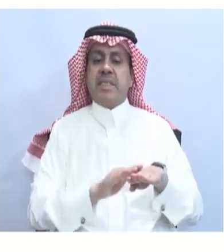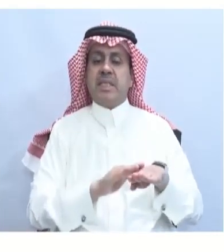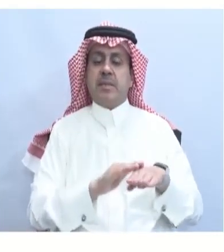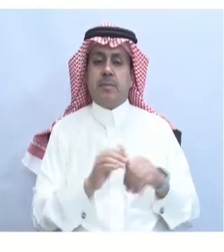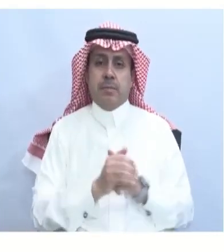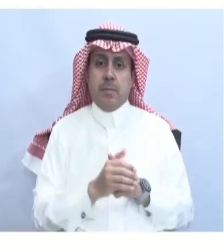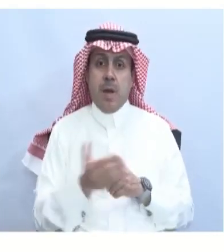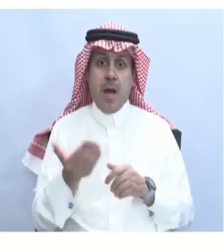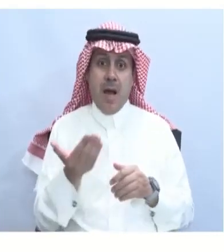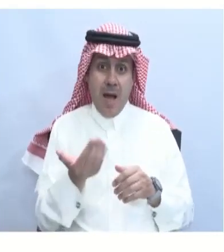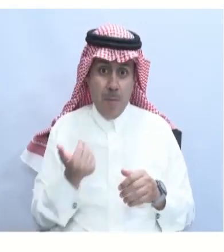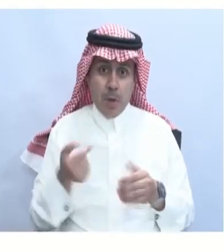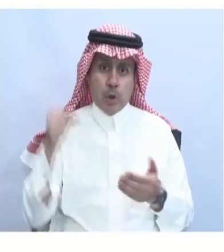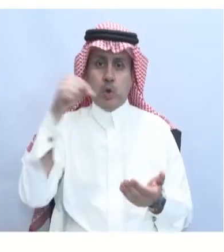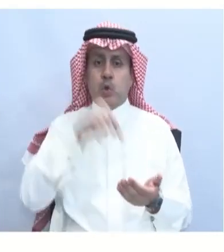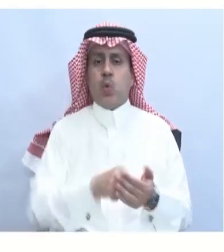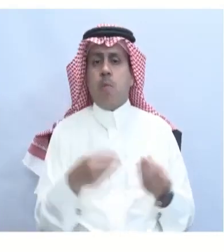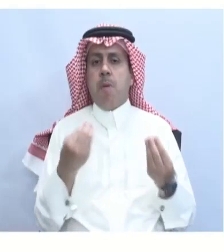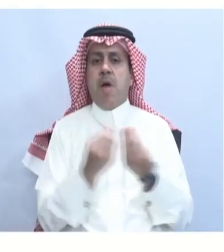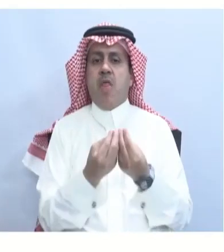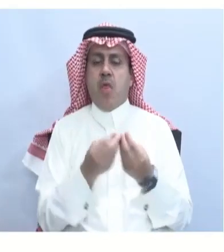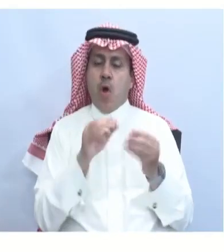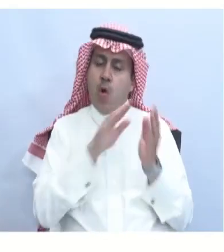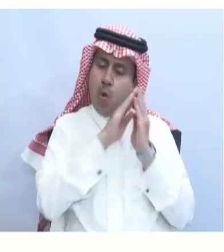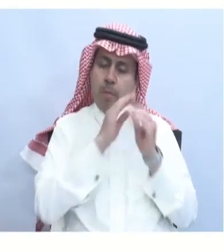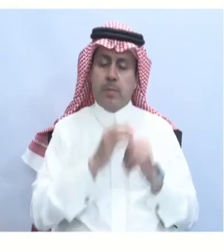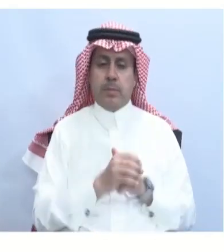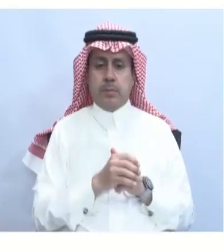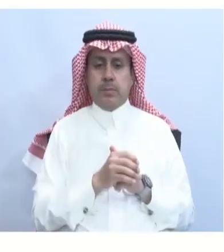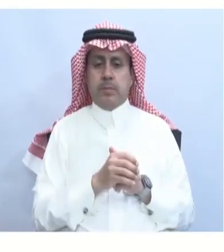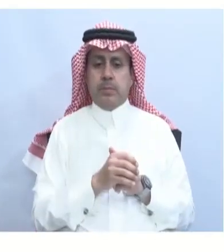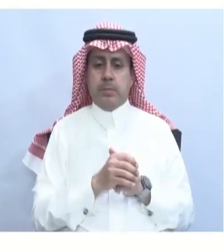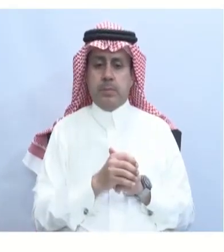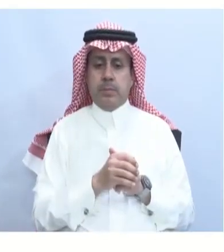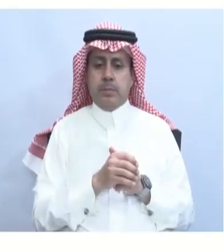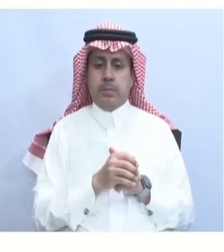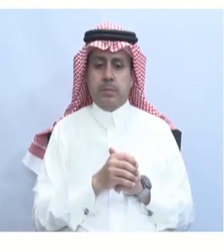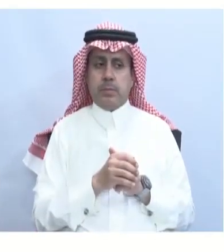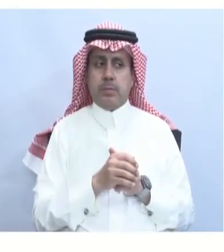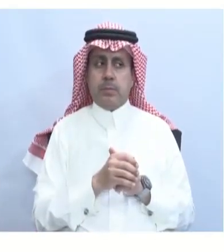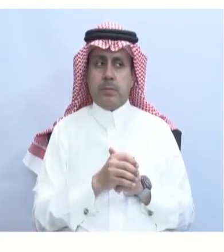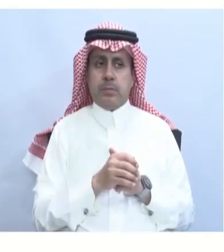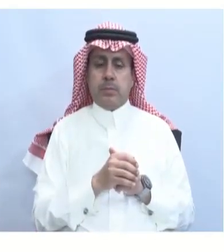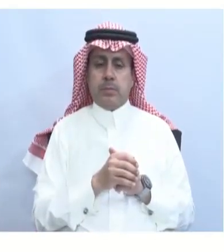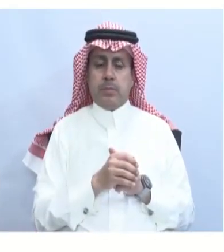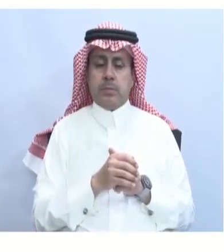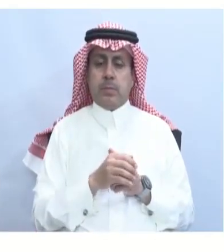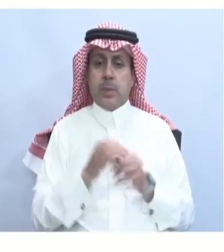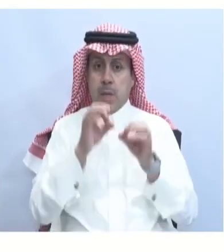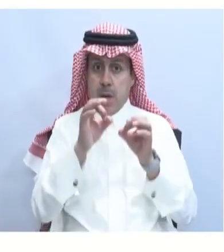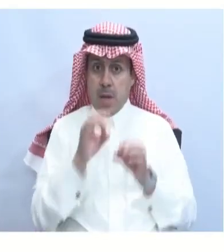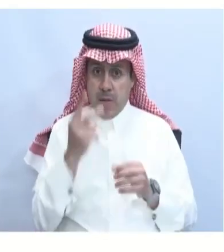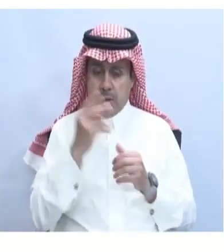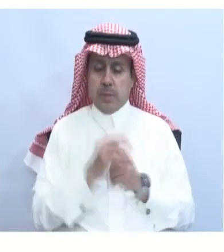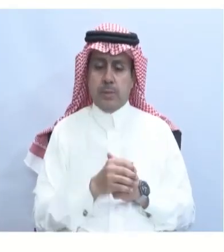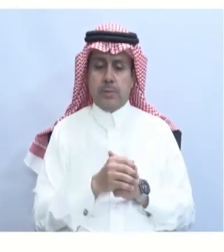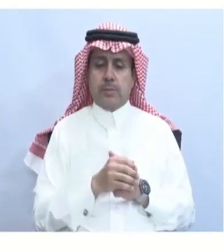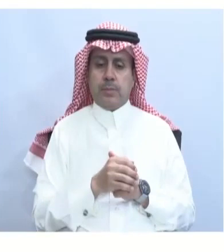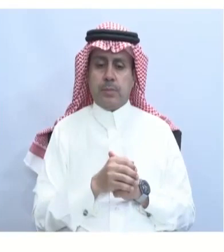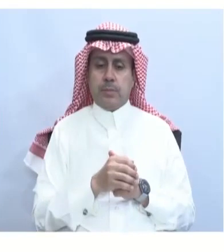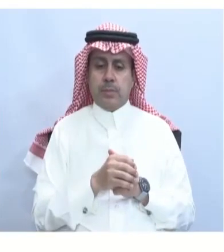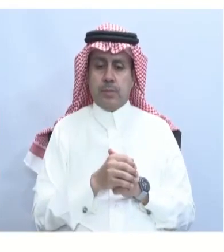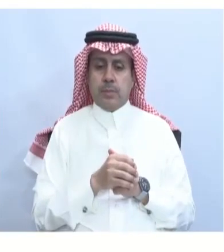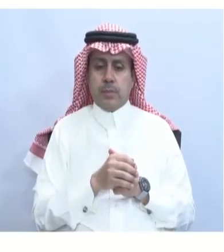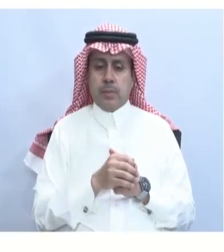تدخلوا بهن ناتي ال الايه التي بعدها قال الله تعالى والمطلقات يتربصن بانفسهن